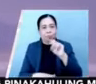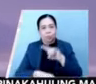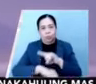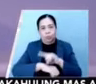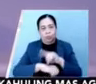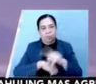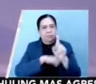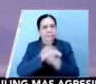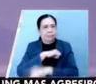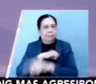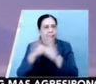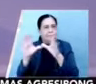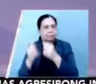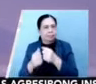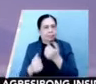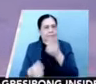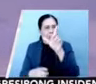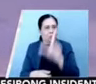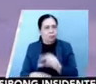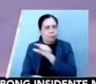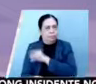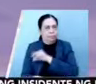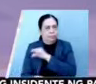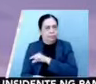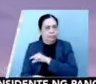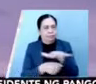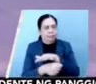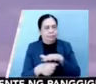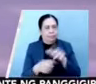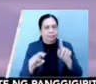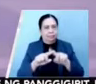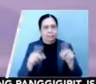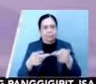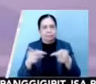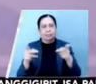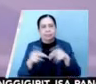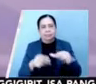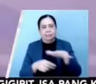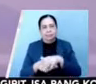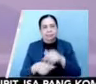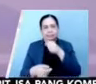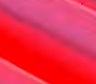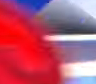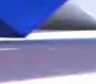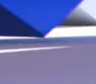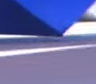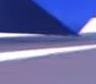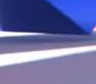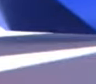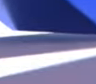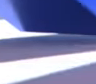sa mababang kalidad ng tubig gripo sa ilang lugar roon. Nakatutok si Maki Pulido.